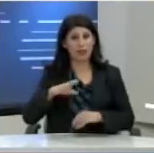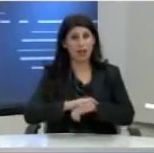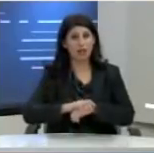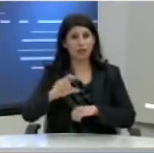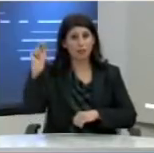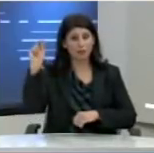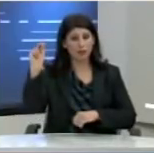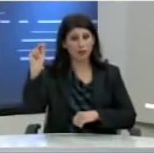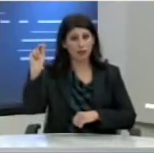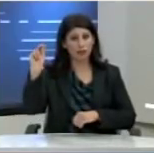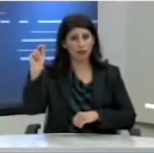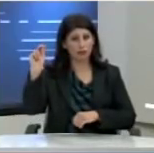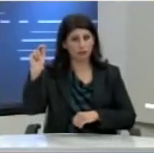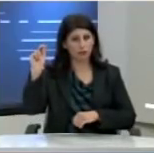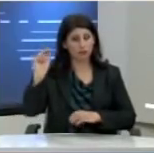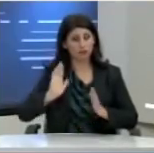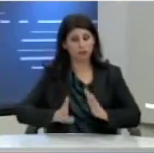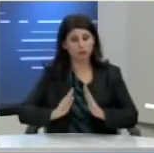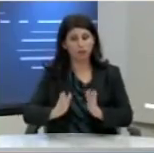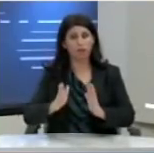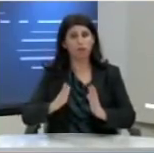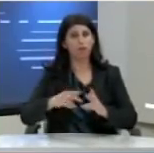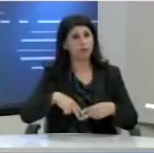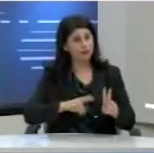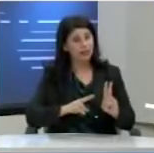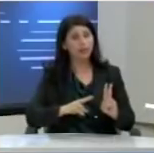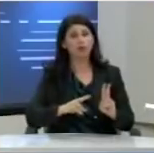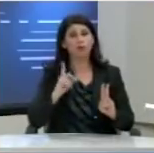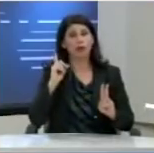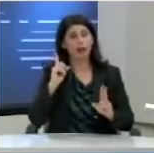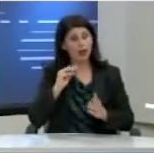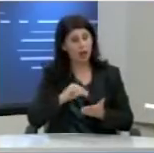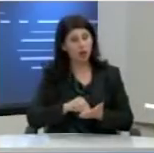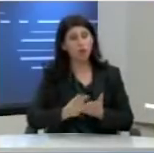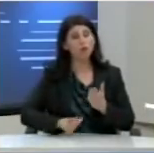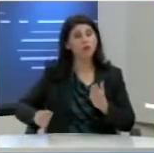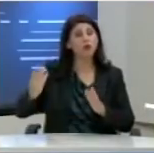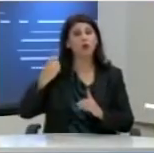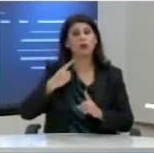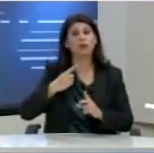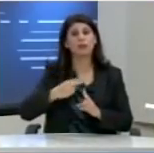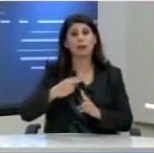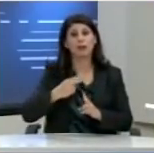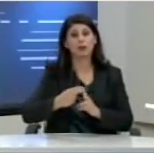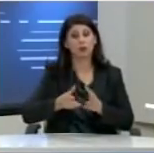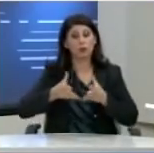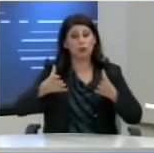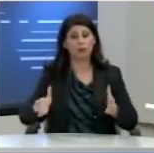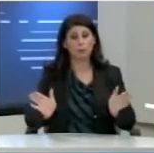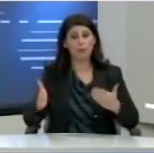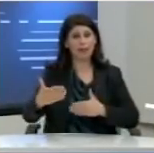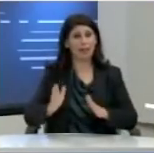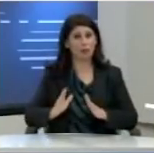δεσμευτήκαμε ενώπιον του ελληνικού λαού και προχωράμε στην υλοποίηση ενός ακόμα πιο σημαντικού και πολύ πιο διευρυμένου πακέτου